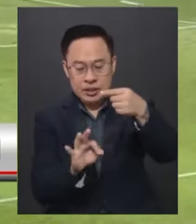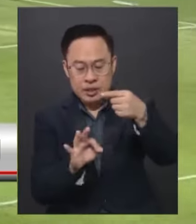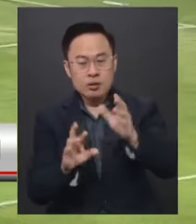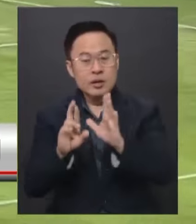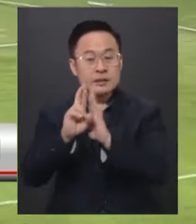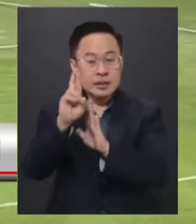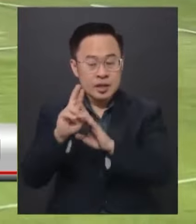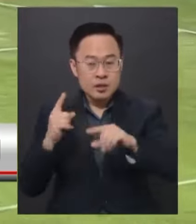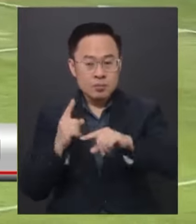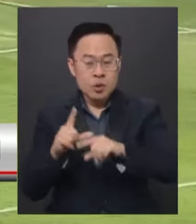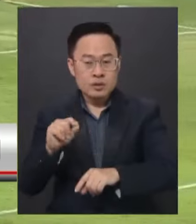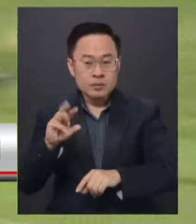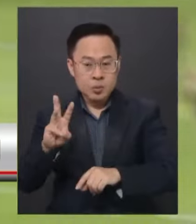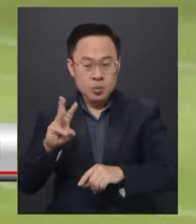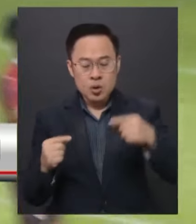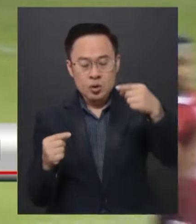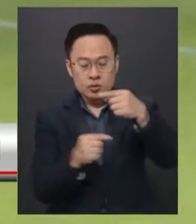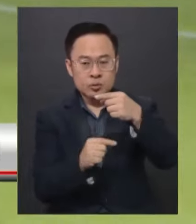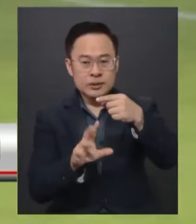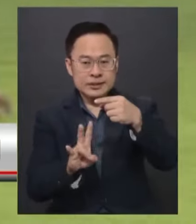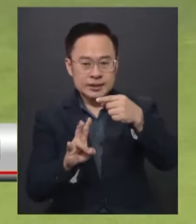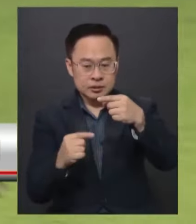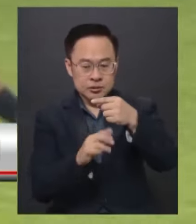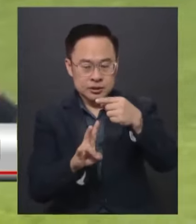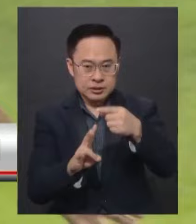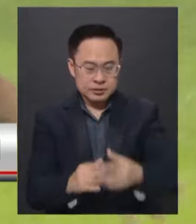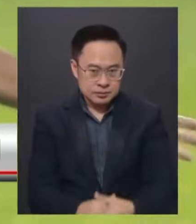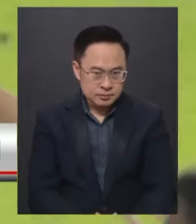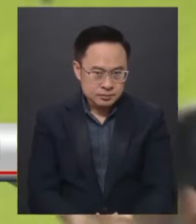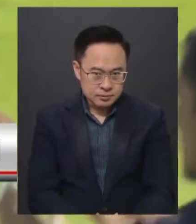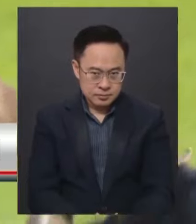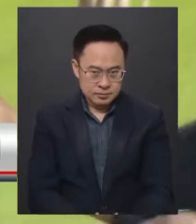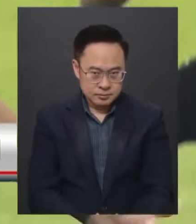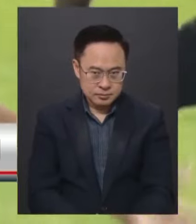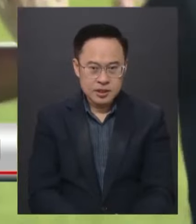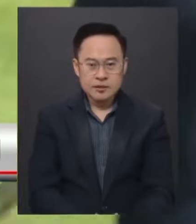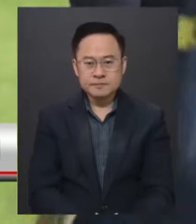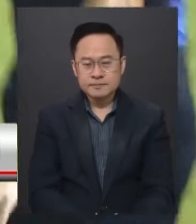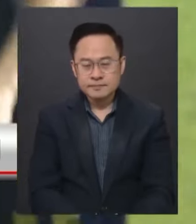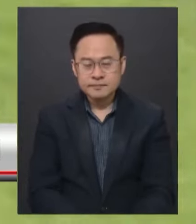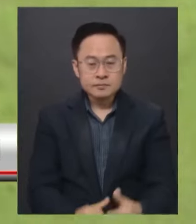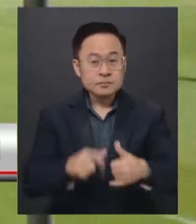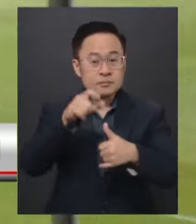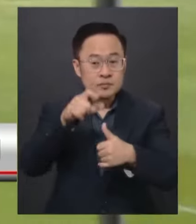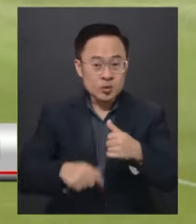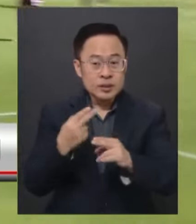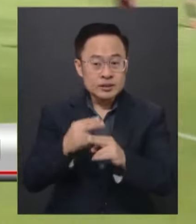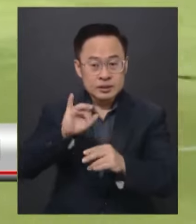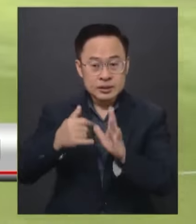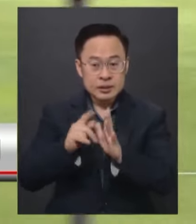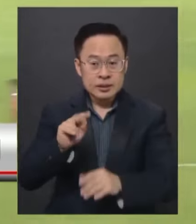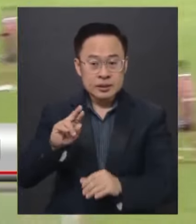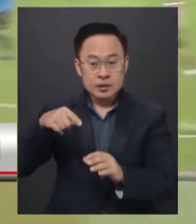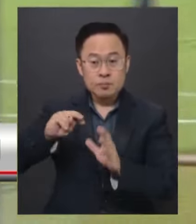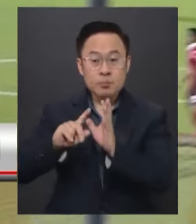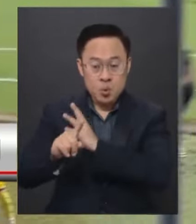ายเนี่ยมีอยู่26แต้มรั้งอยู่ที่7บนตารางคะแนนค่ะ ก็ได้ซุปเปอร์ซับอย่างจักรพงษ์ผลมาศนะครับยิง1